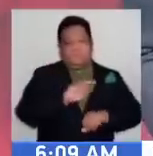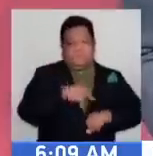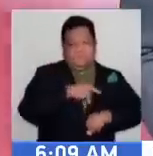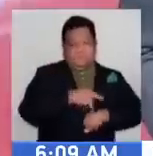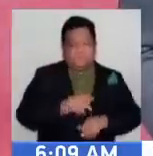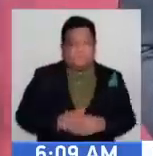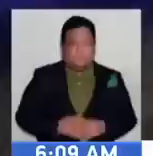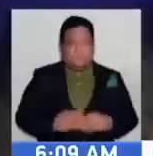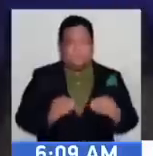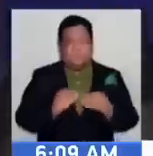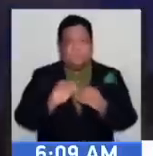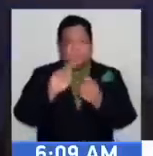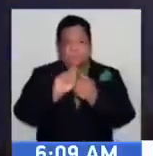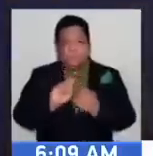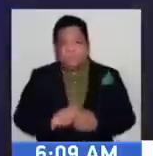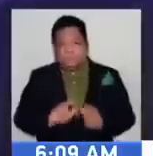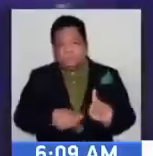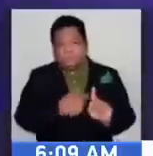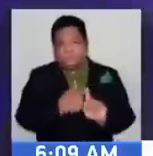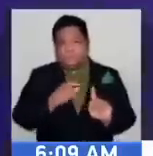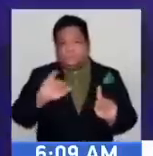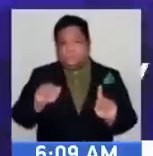Santos.